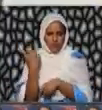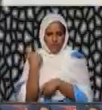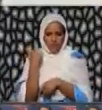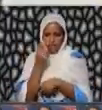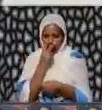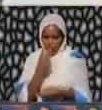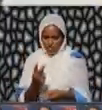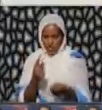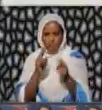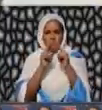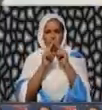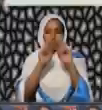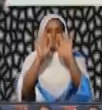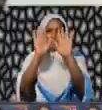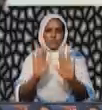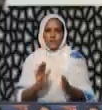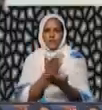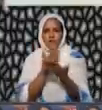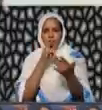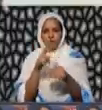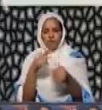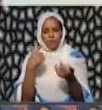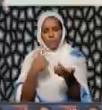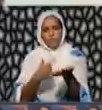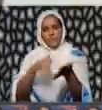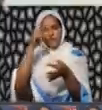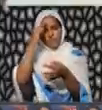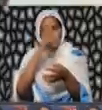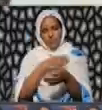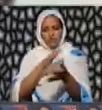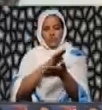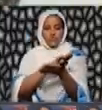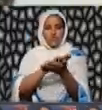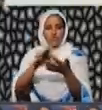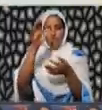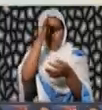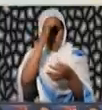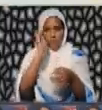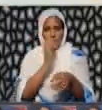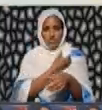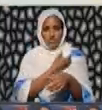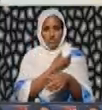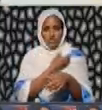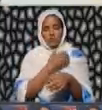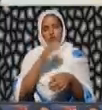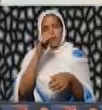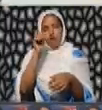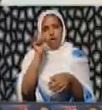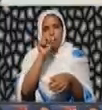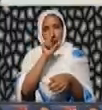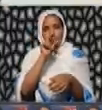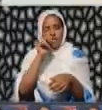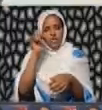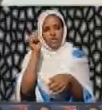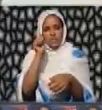እንደነበር ሲታይ በጣም የሚደንቅ ነገር ነው። ለዛ ነው ብፁዕ አባታችን አቡነ እንባቆም